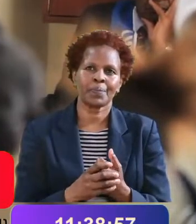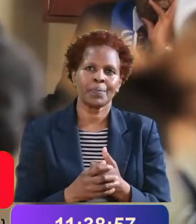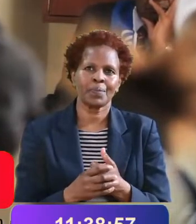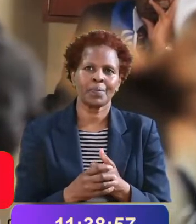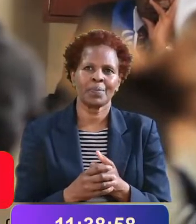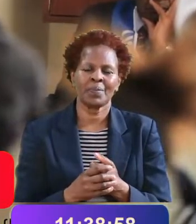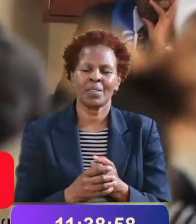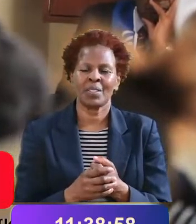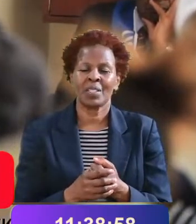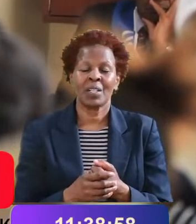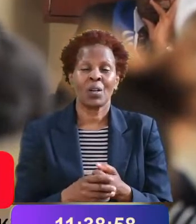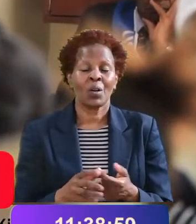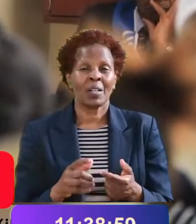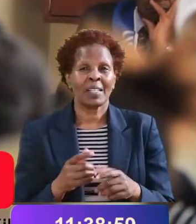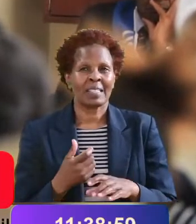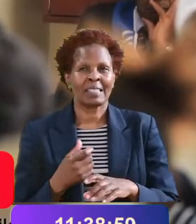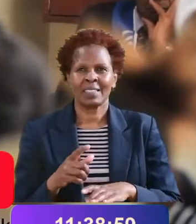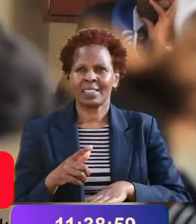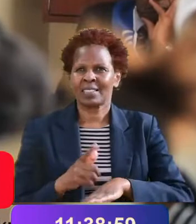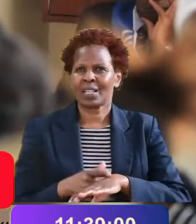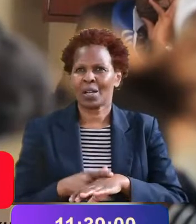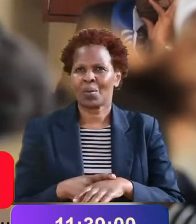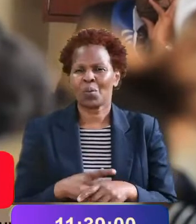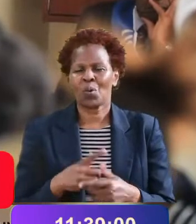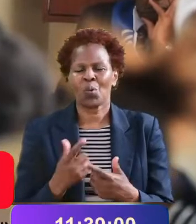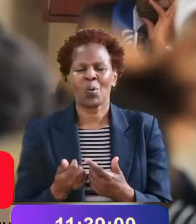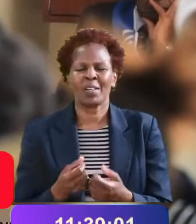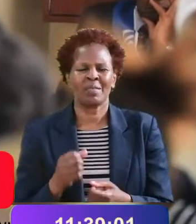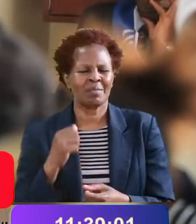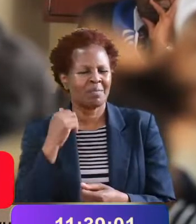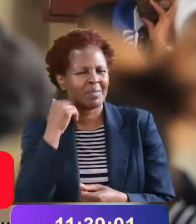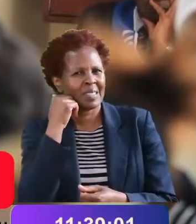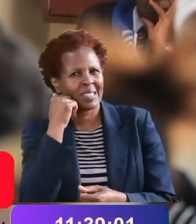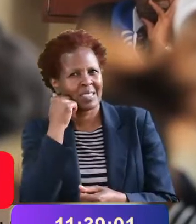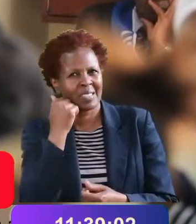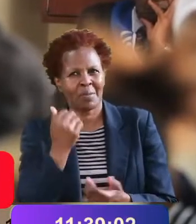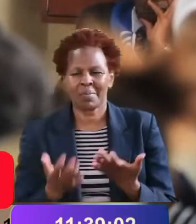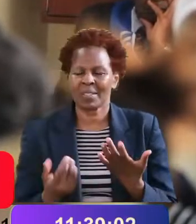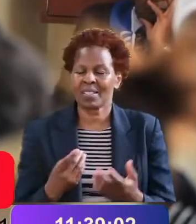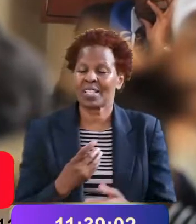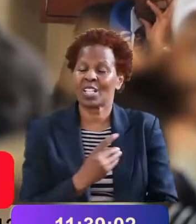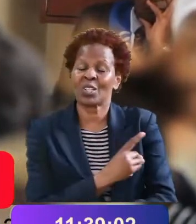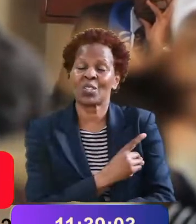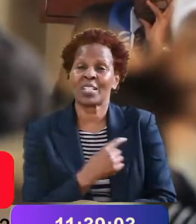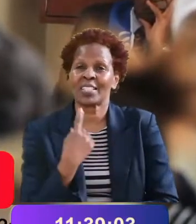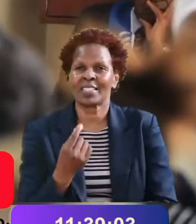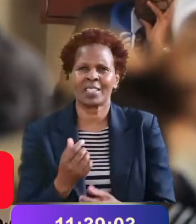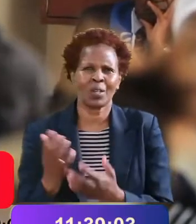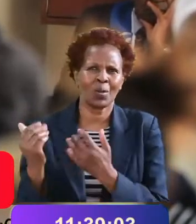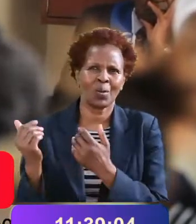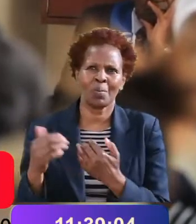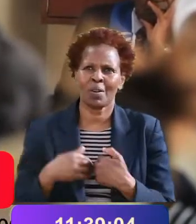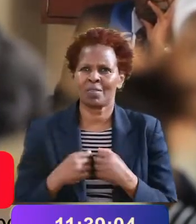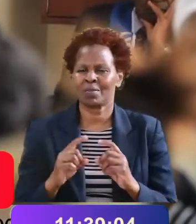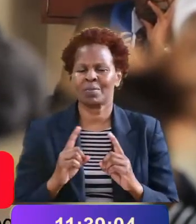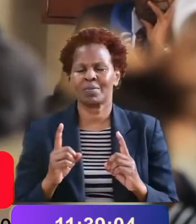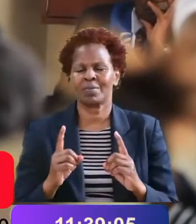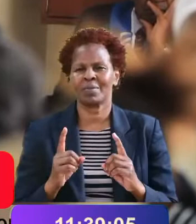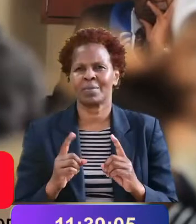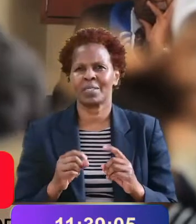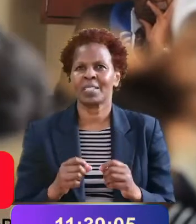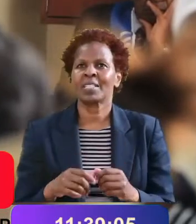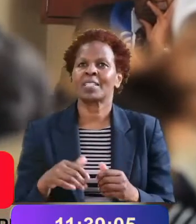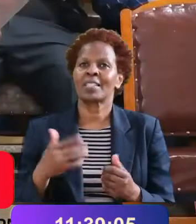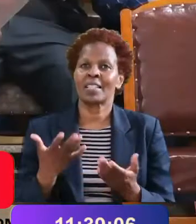Kwa hivyo hata wakati unaona kama mambo inaweza kuwa ni ugonjwa na labda daktari amesema hakuna hope. There is